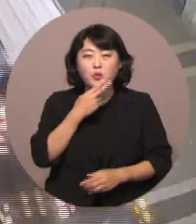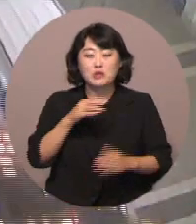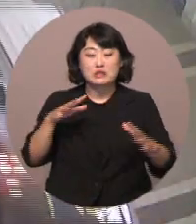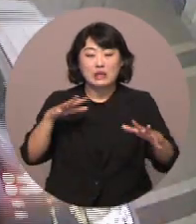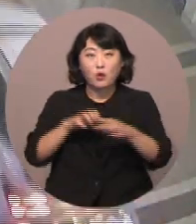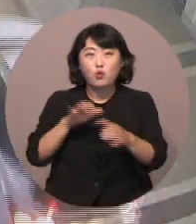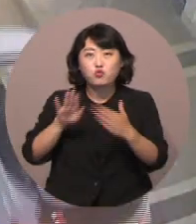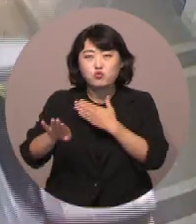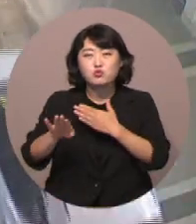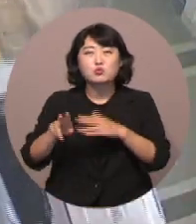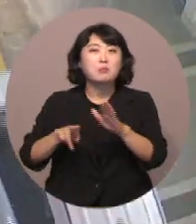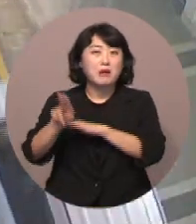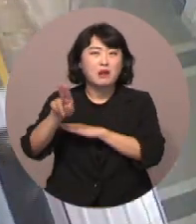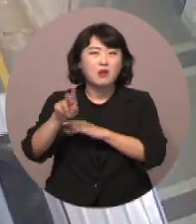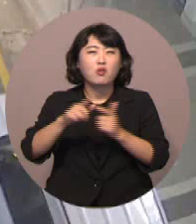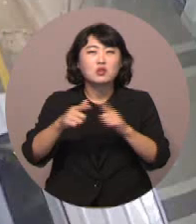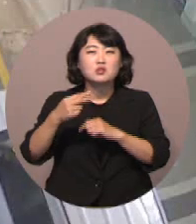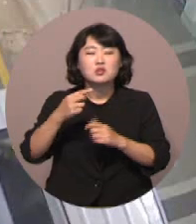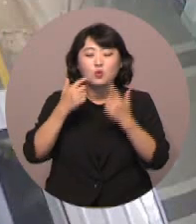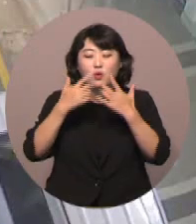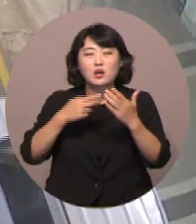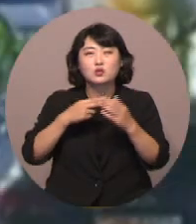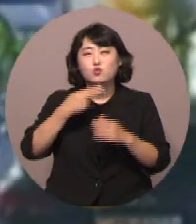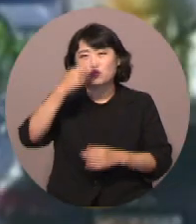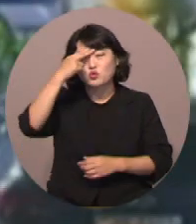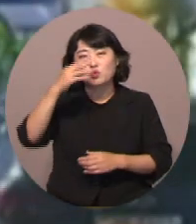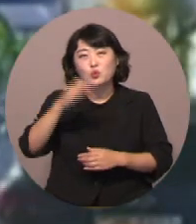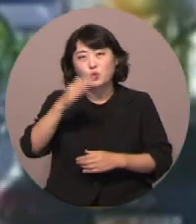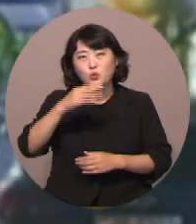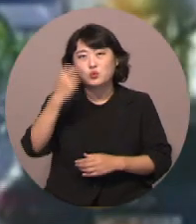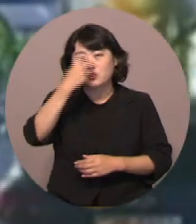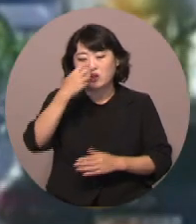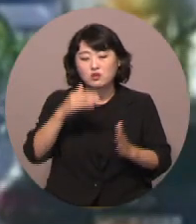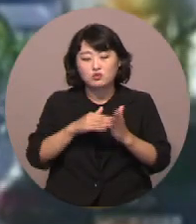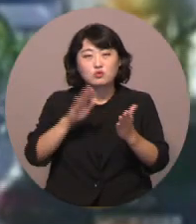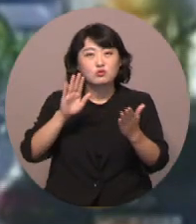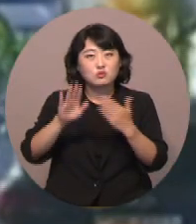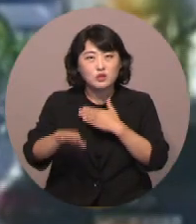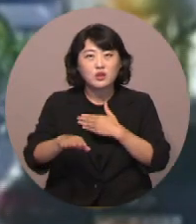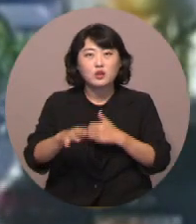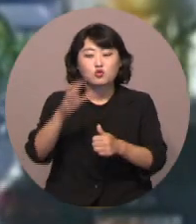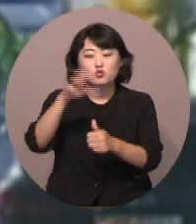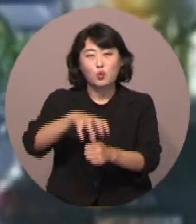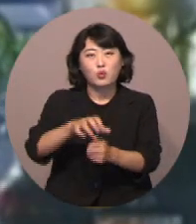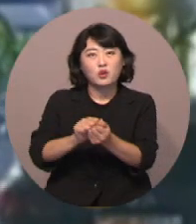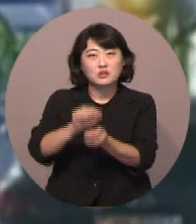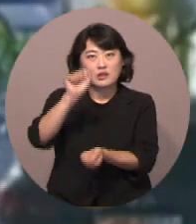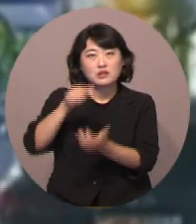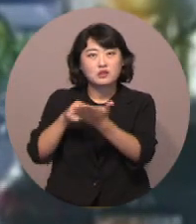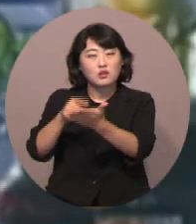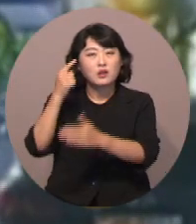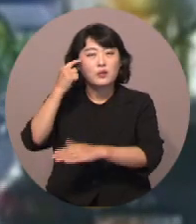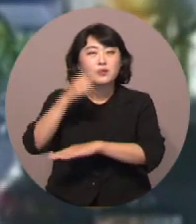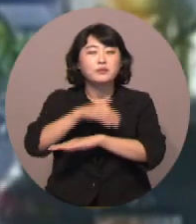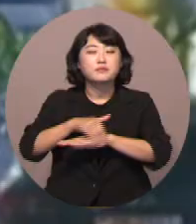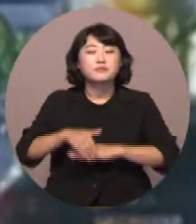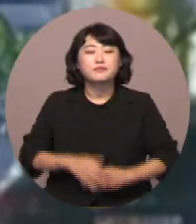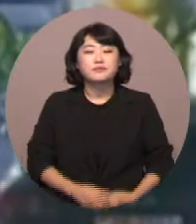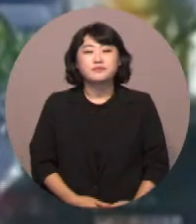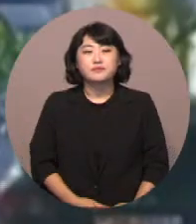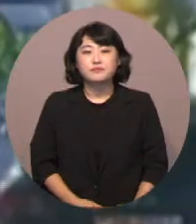입건해 정확한 음주량 등을 확인한 뒤 구속 영장 신청을 검토할 방침입니다 MBC 뉴스 김성국